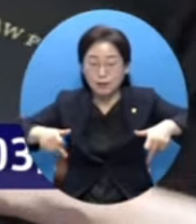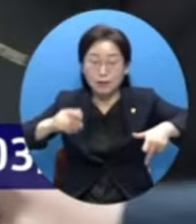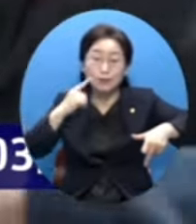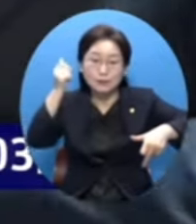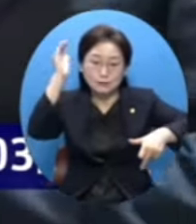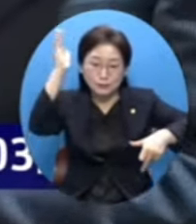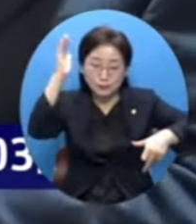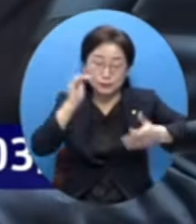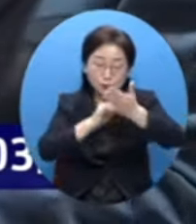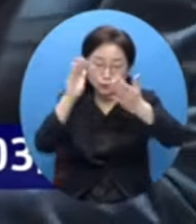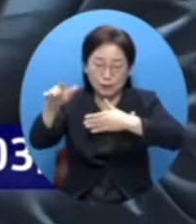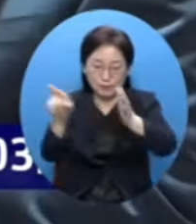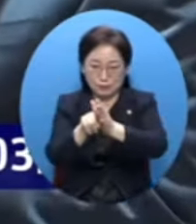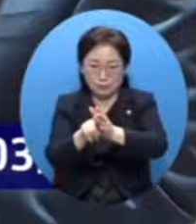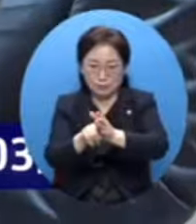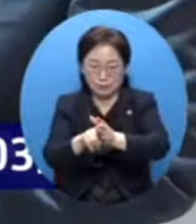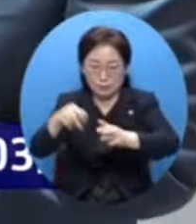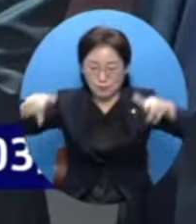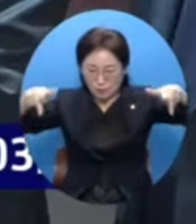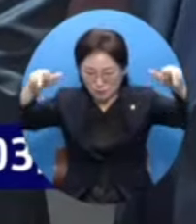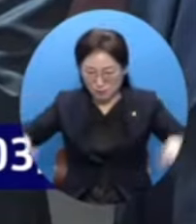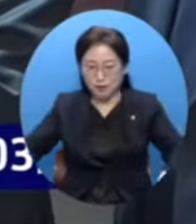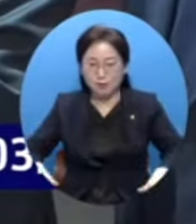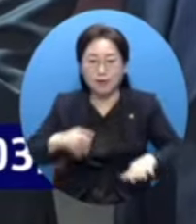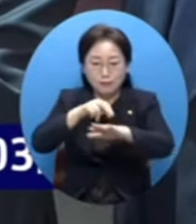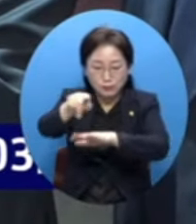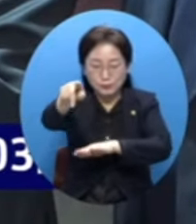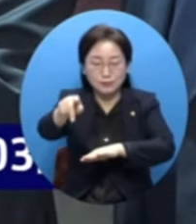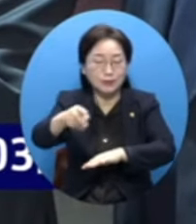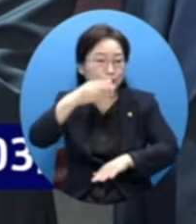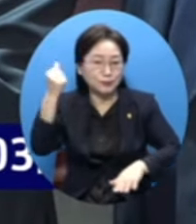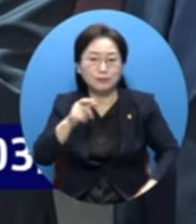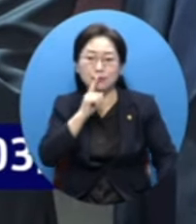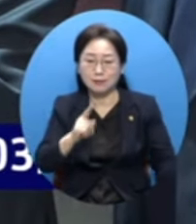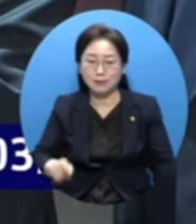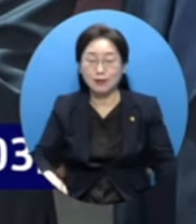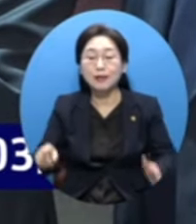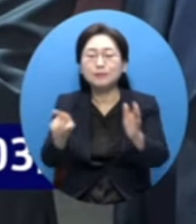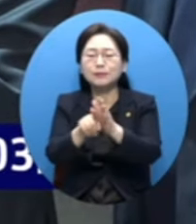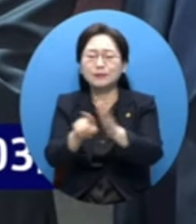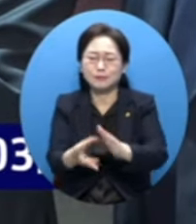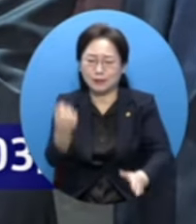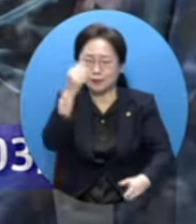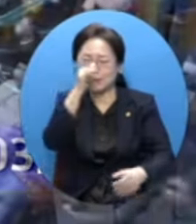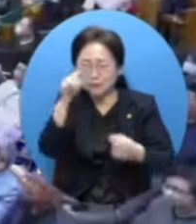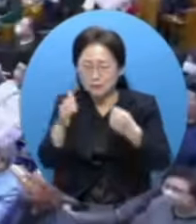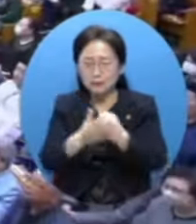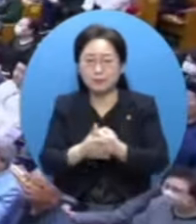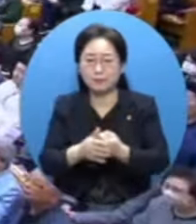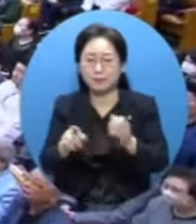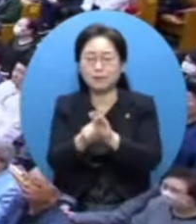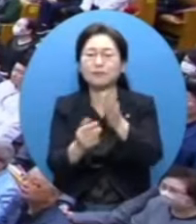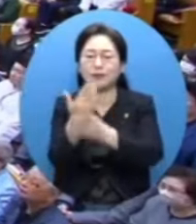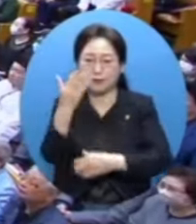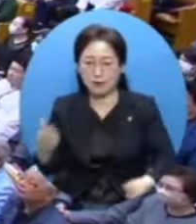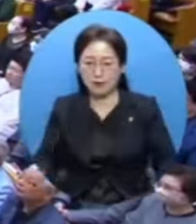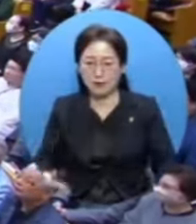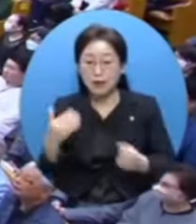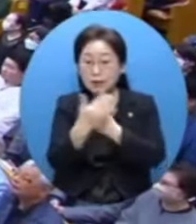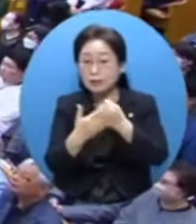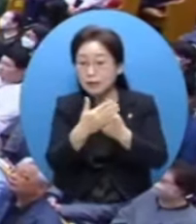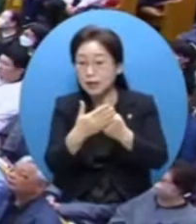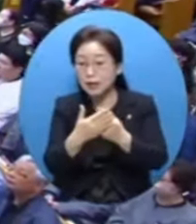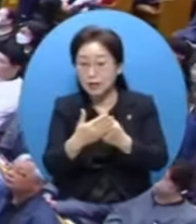됐다고. 믿음입니다. 믿음이 내게 주신 말씀이다. 믿을 때 기적이 일어나는 것입니다. 도마는 그 은혜 자리를 떠나 있었기